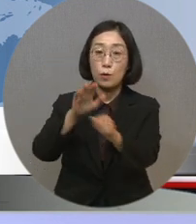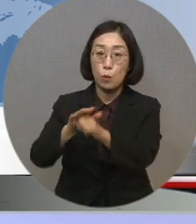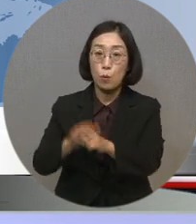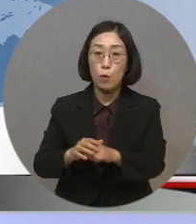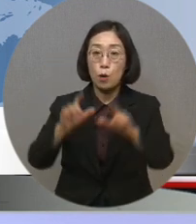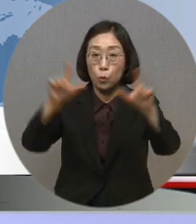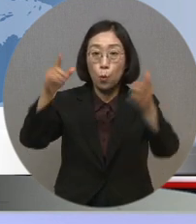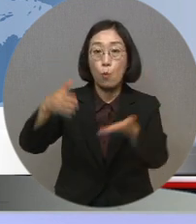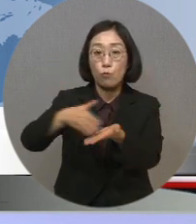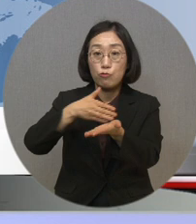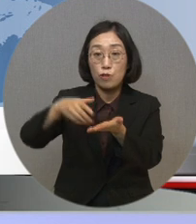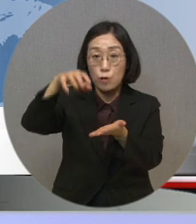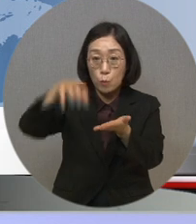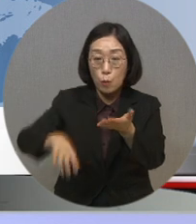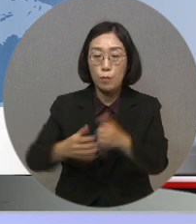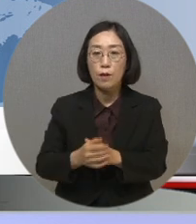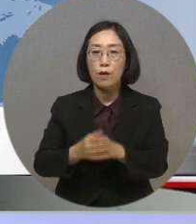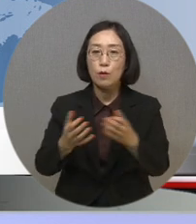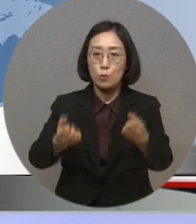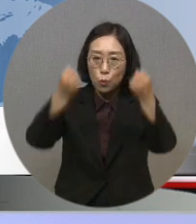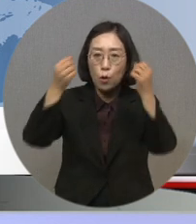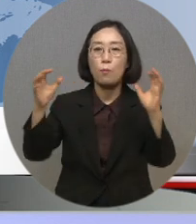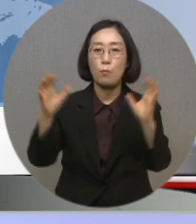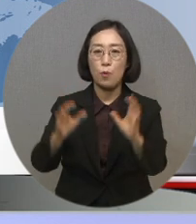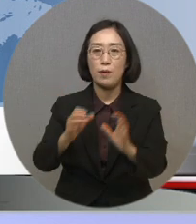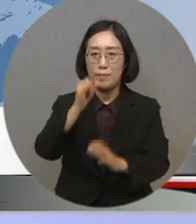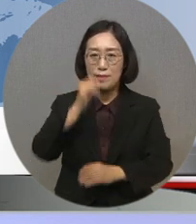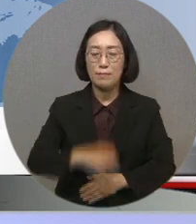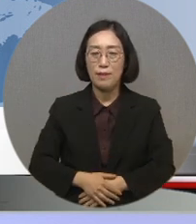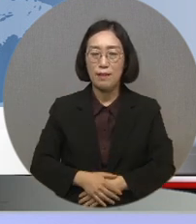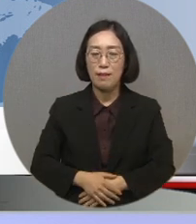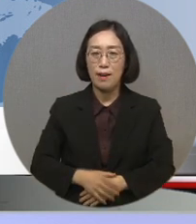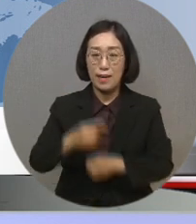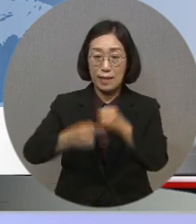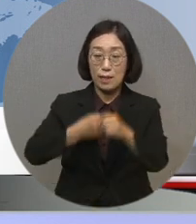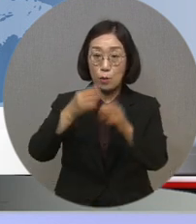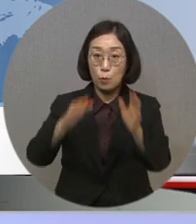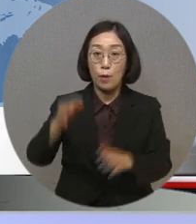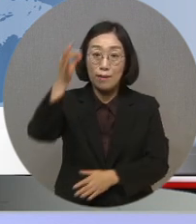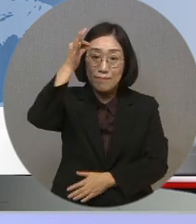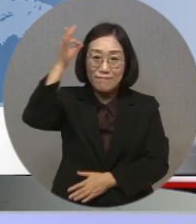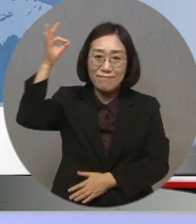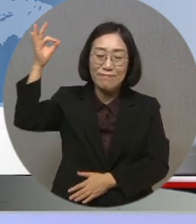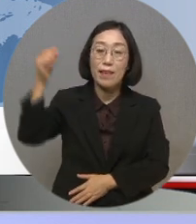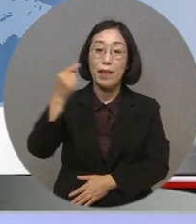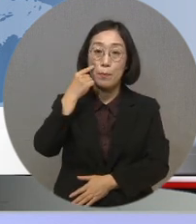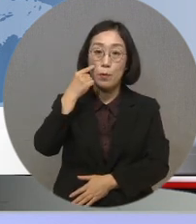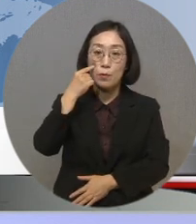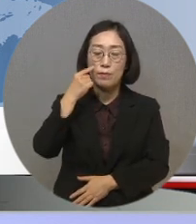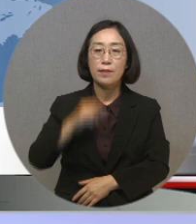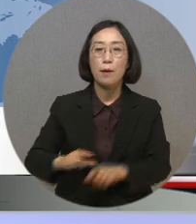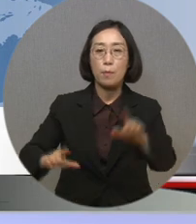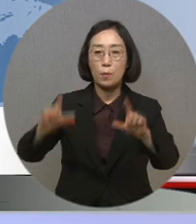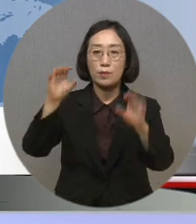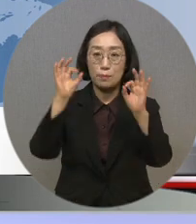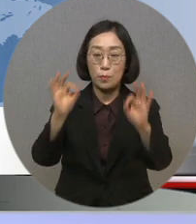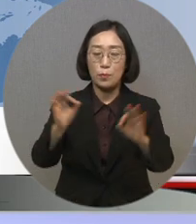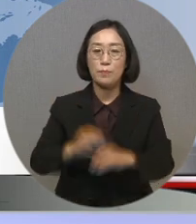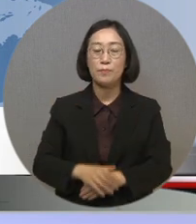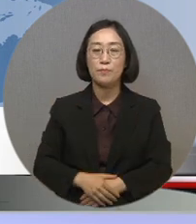동두천시 가족센터에서 수료식이 열렸습니다. 하늘을 돌아보는 의미 있는 시간이었는데요. 정은성 기자입니다.